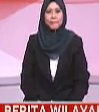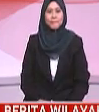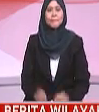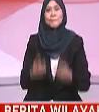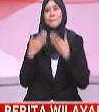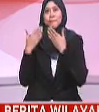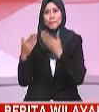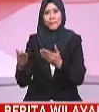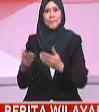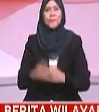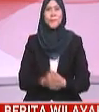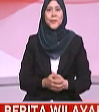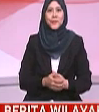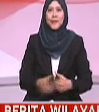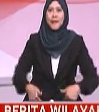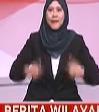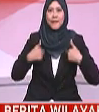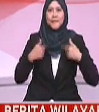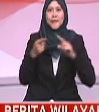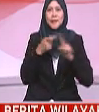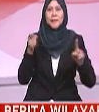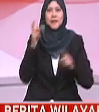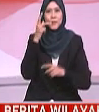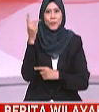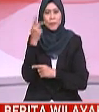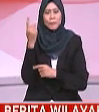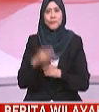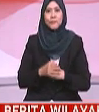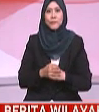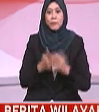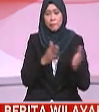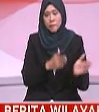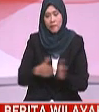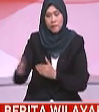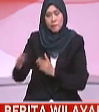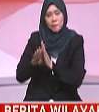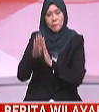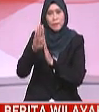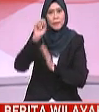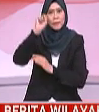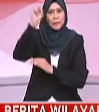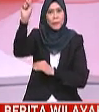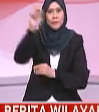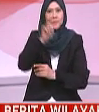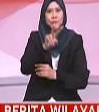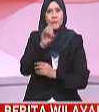Baik, terima kasih V langsung dari Kuching. Dan pelan pembangunan Sabah Maju Jaya